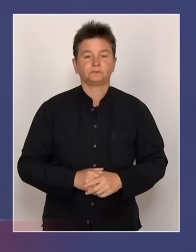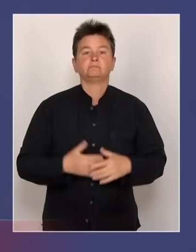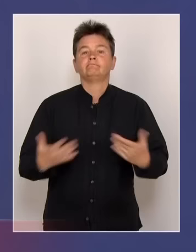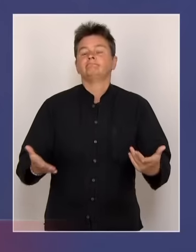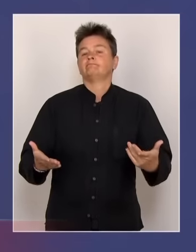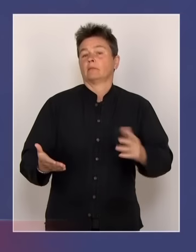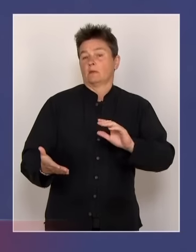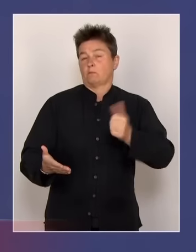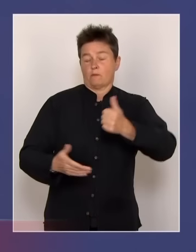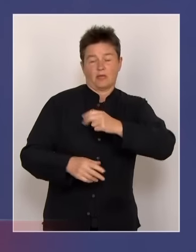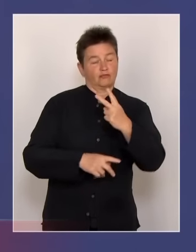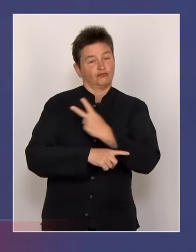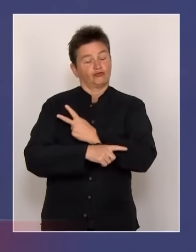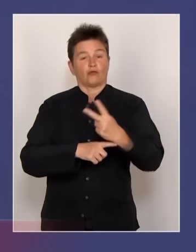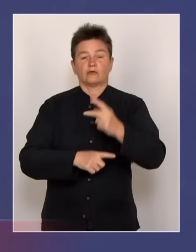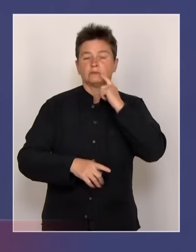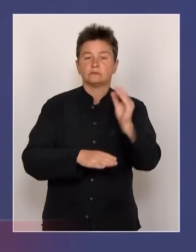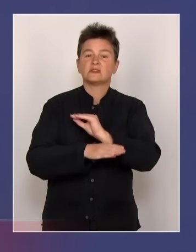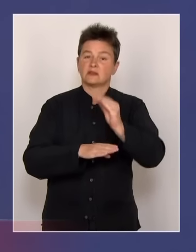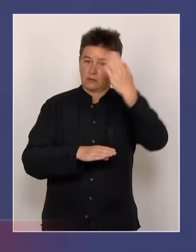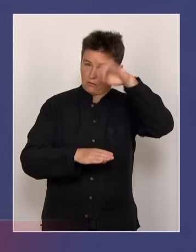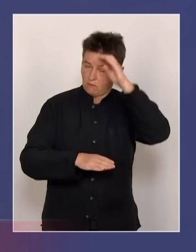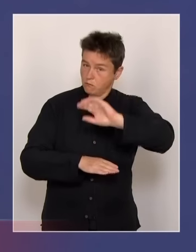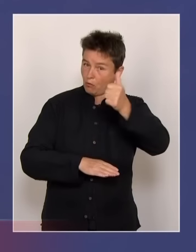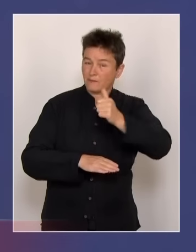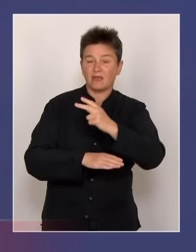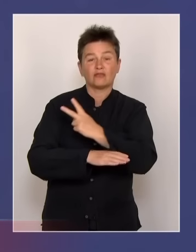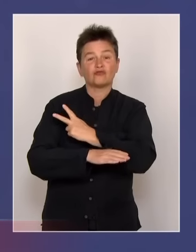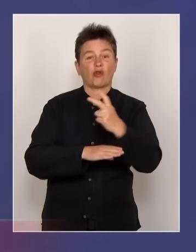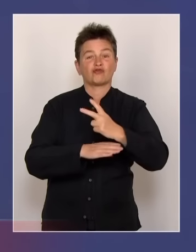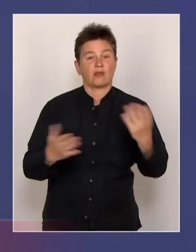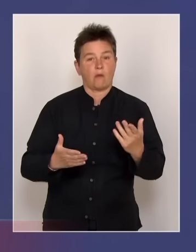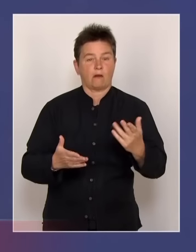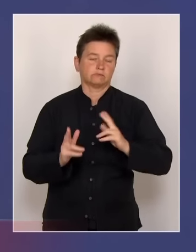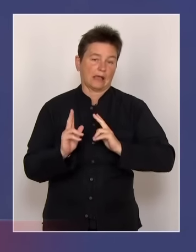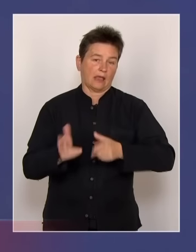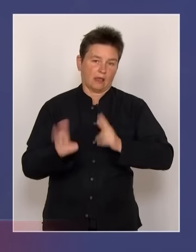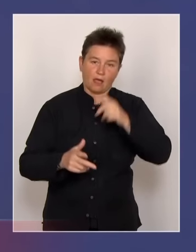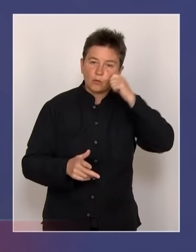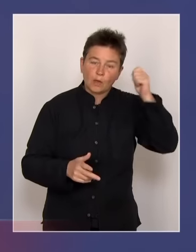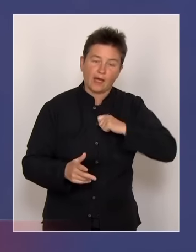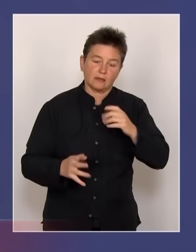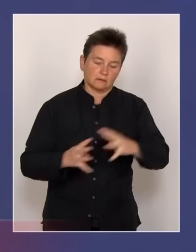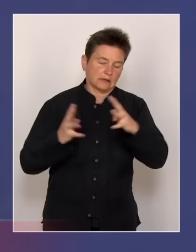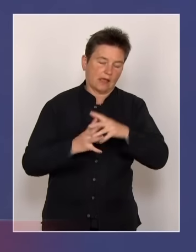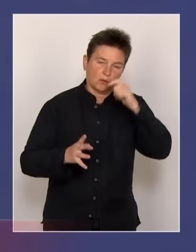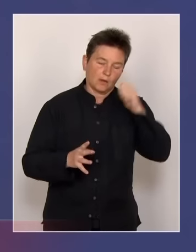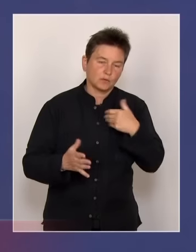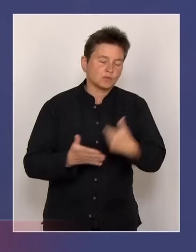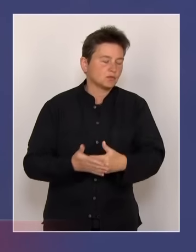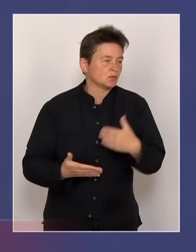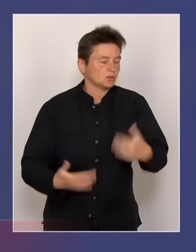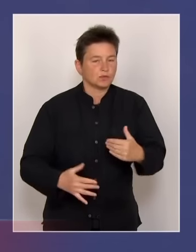Le principal danger pour la sécurité européenne est évidemment, aujourd'hui, la guerre en Ukraine. La